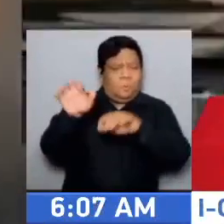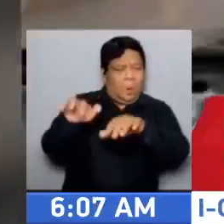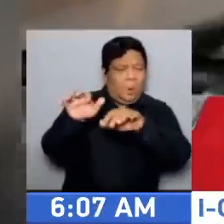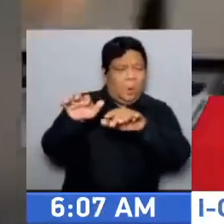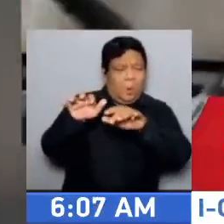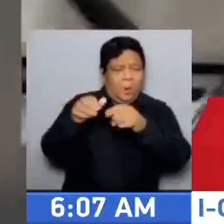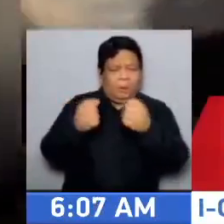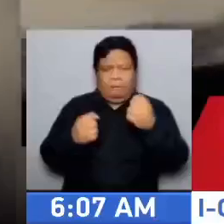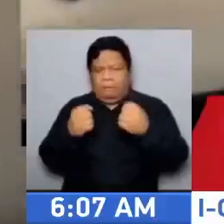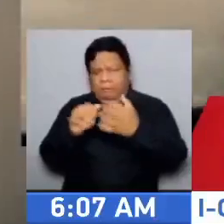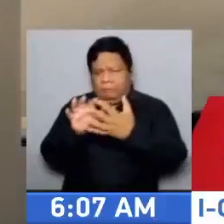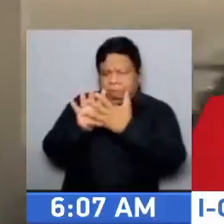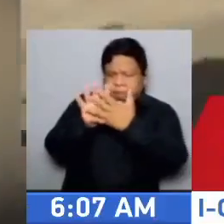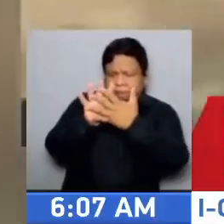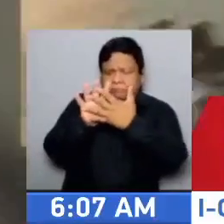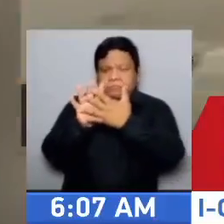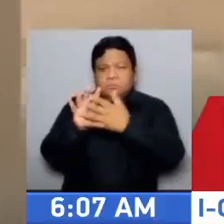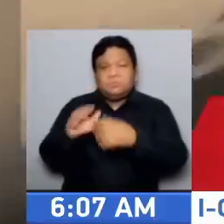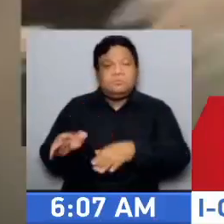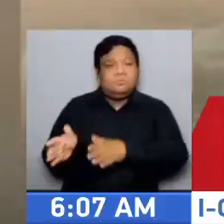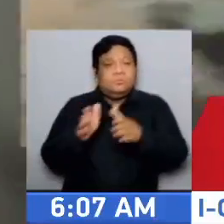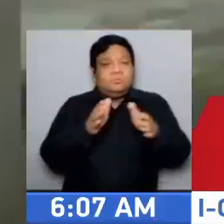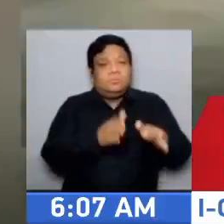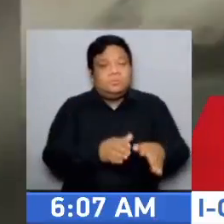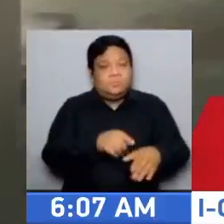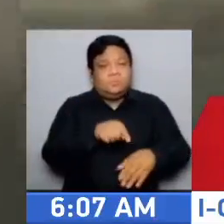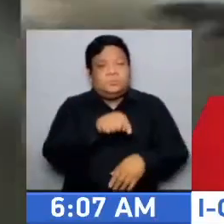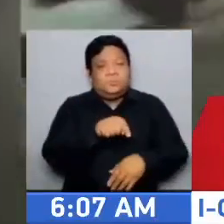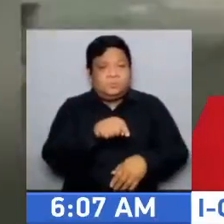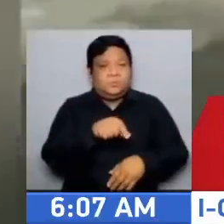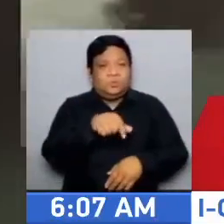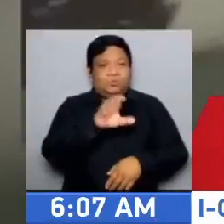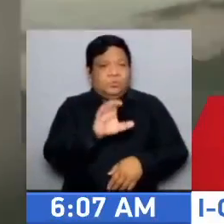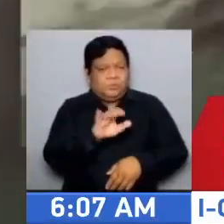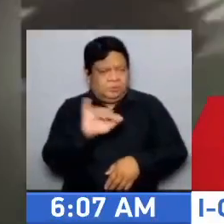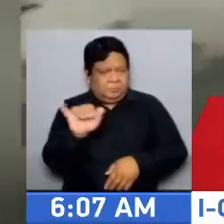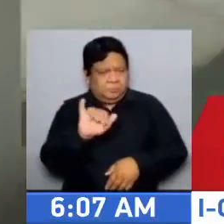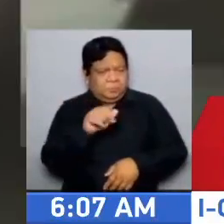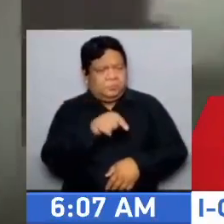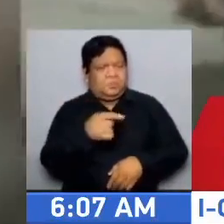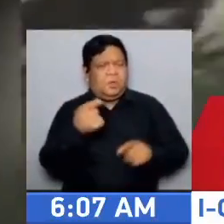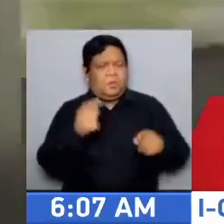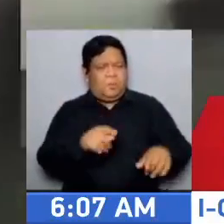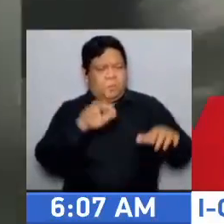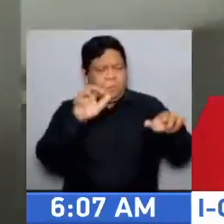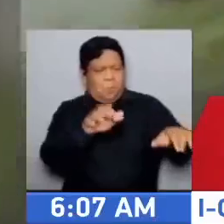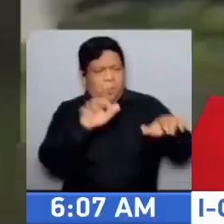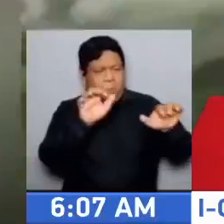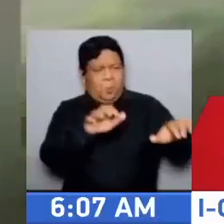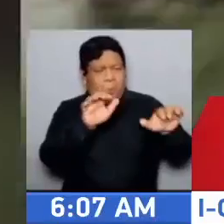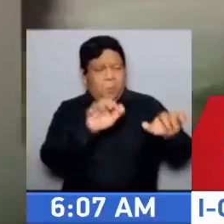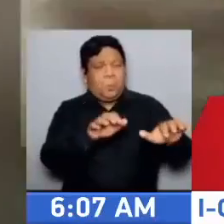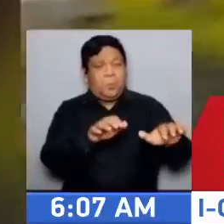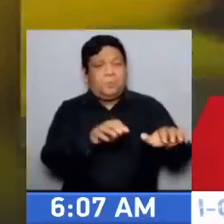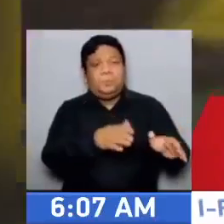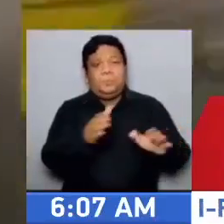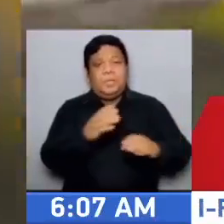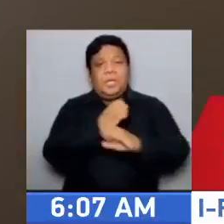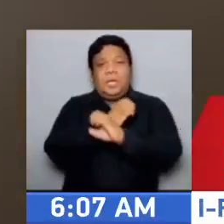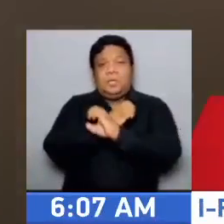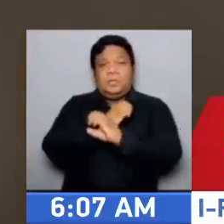Highway sa barangay Balon Bato sa Quezon City. Malakas na ulan din ang naranasan sa EDSA Balintawak hanggang North